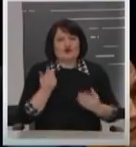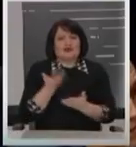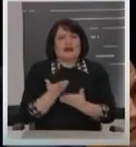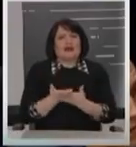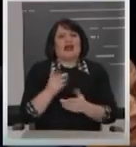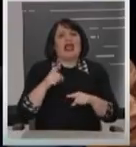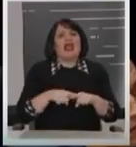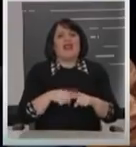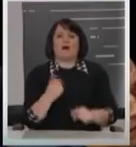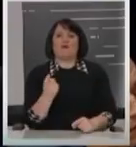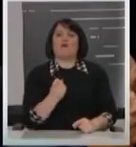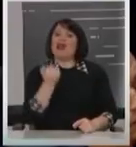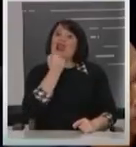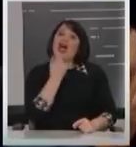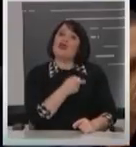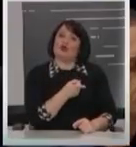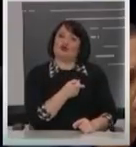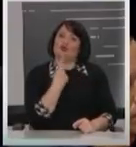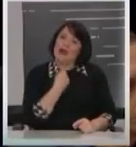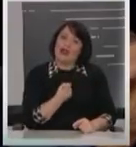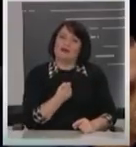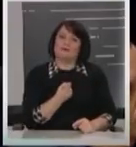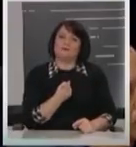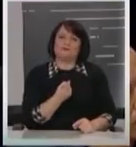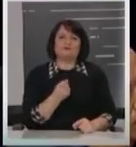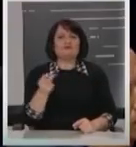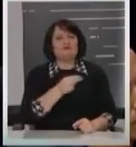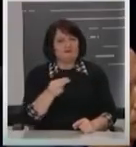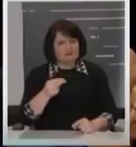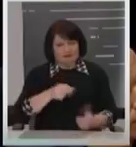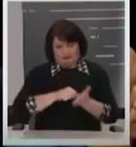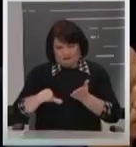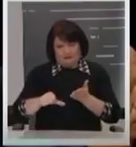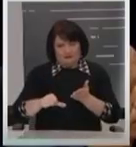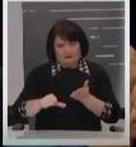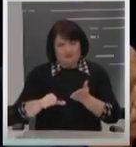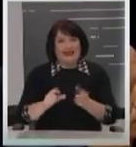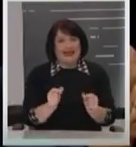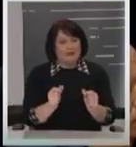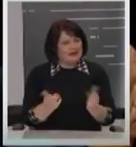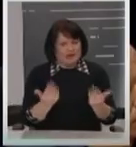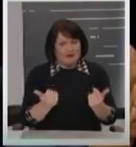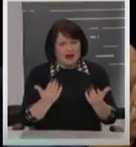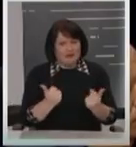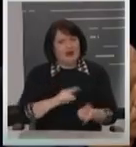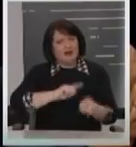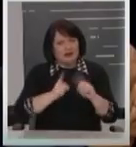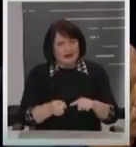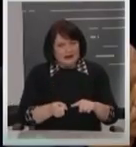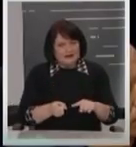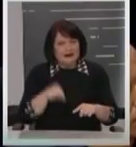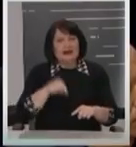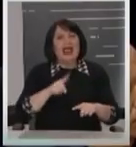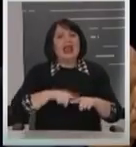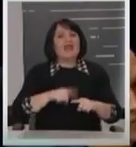και προκλητικώς εσφαλμένοι. Όχι μόνο δεν υφίσταται ζήτημα παραγραφής προηγούμενης ρύθμισης, αλλά αντιθέτως οι οσάνω